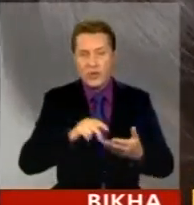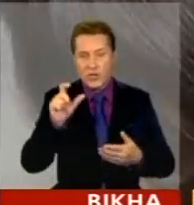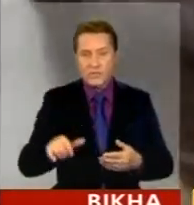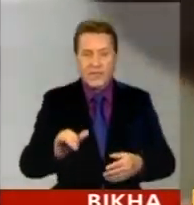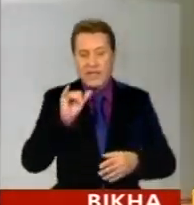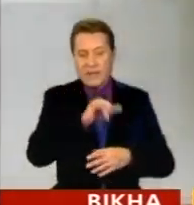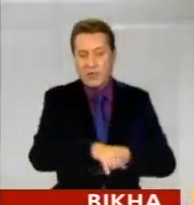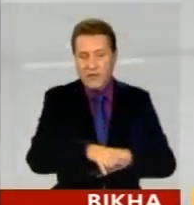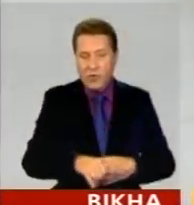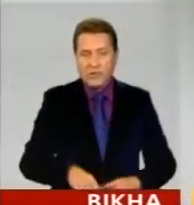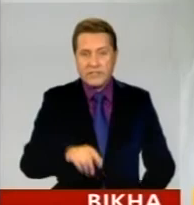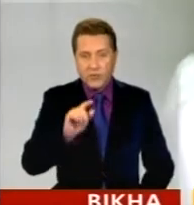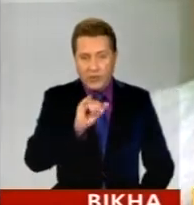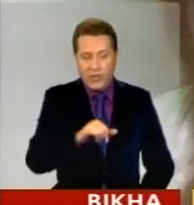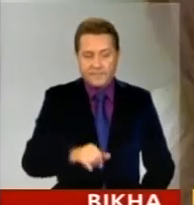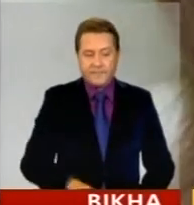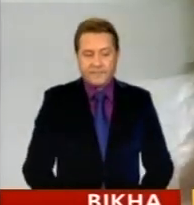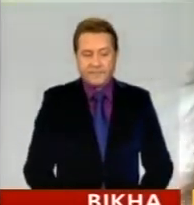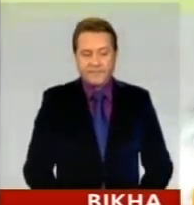моє солнышко, да,